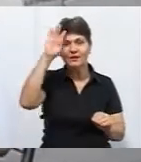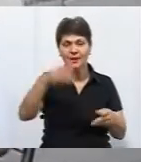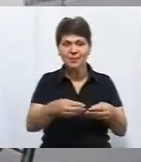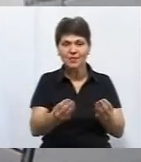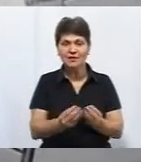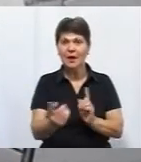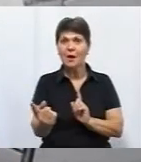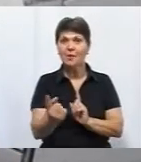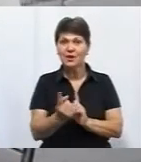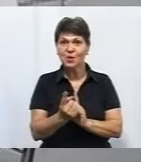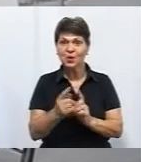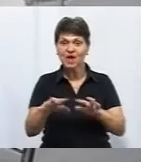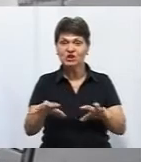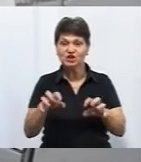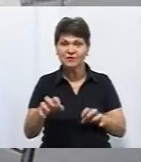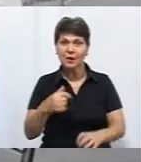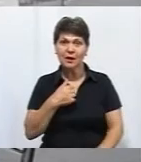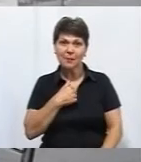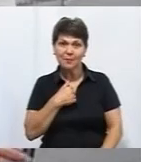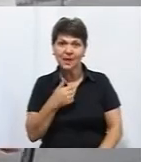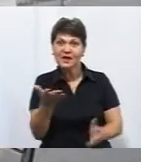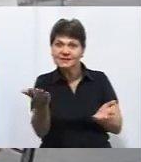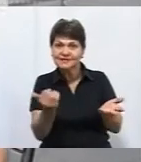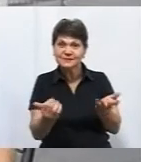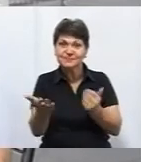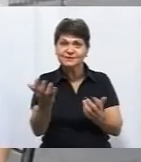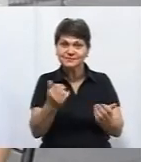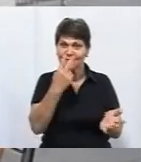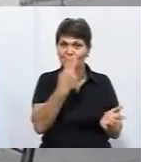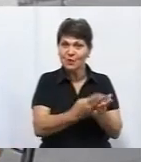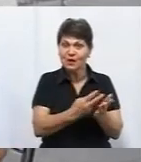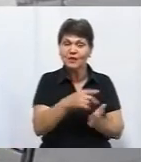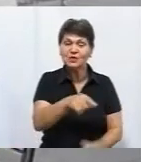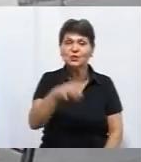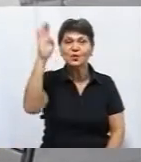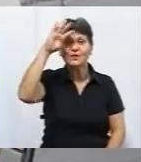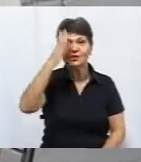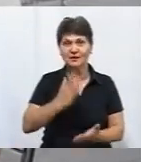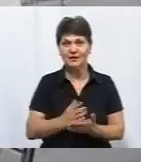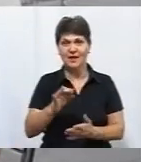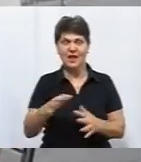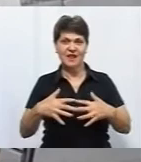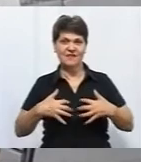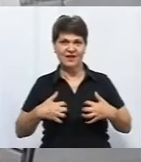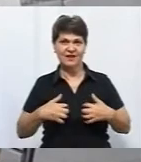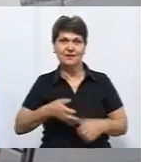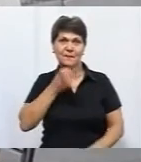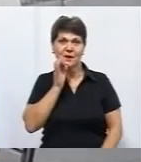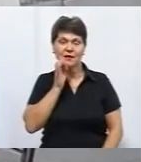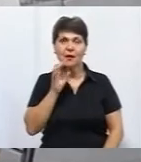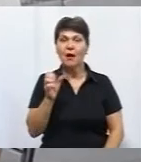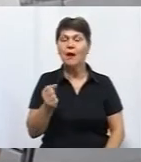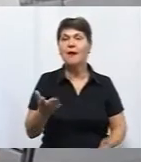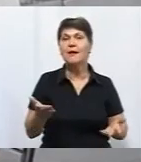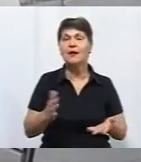животные і пили. Ми їх звали, підводили к поїлочкам і показували, що тут водичка, і вони пили. А яка ситуація з поїлками?